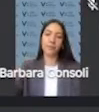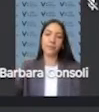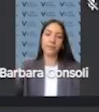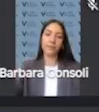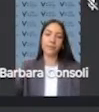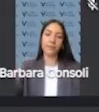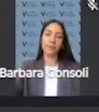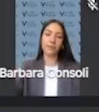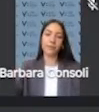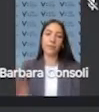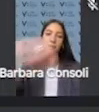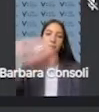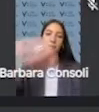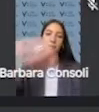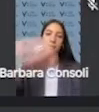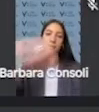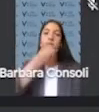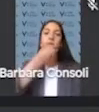anche altre domande?